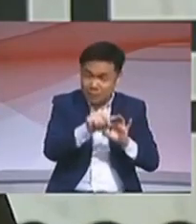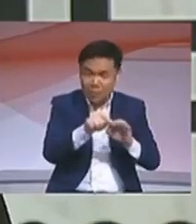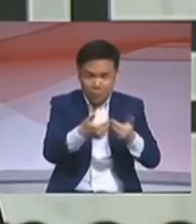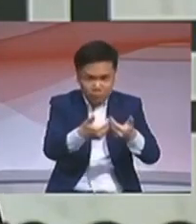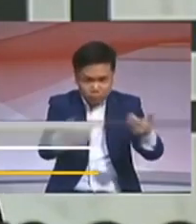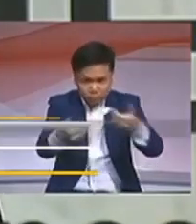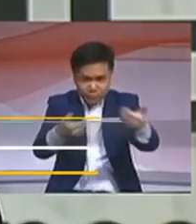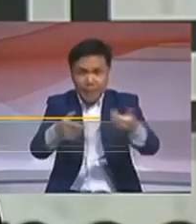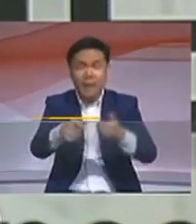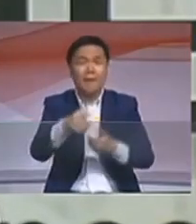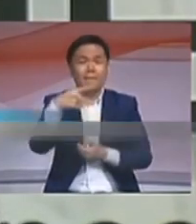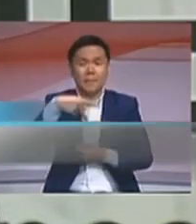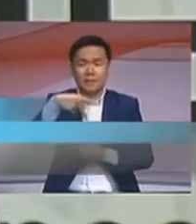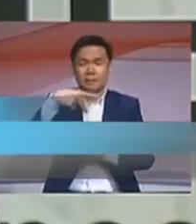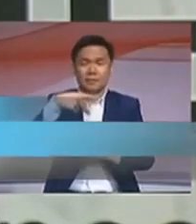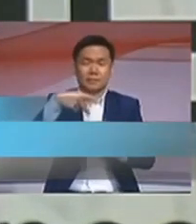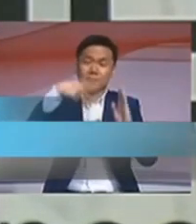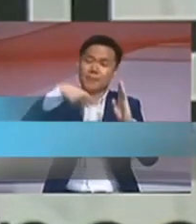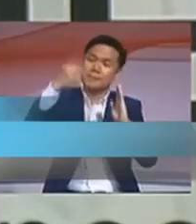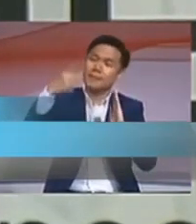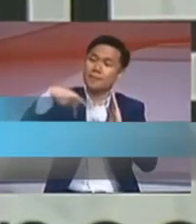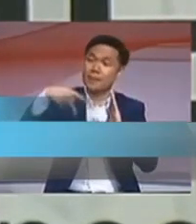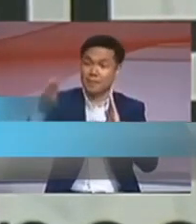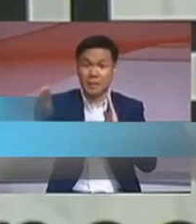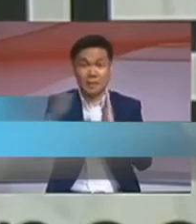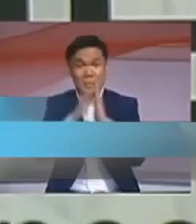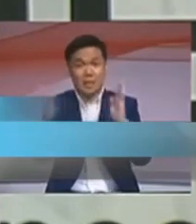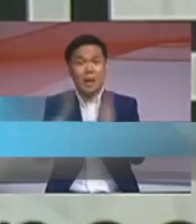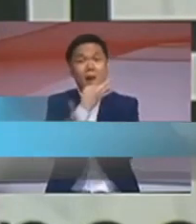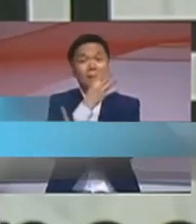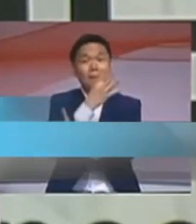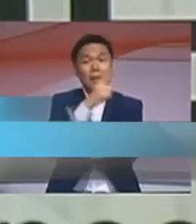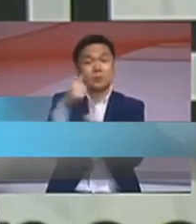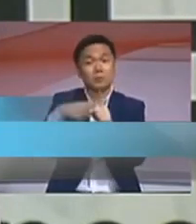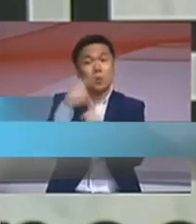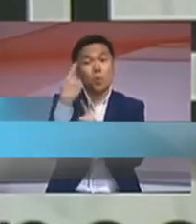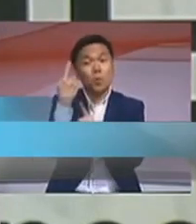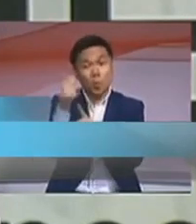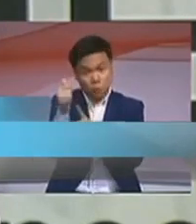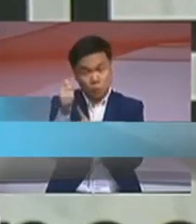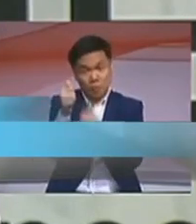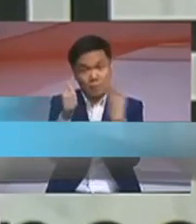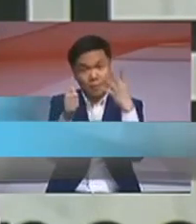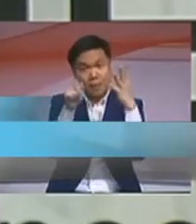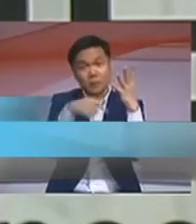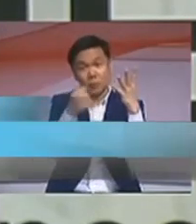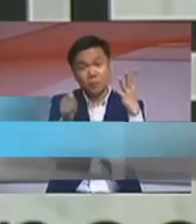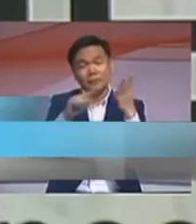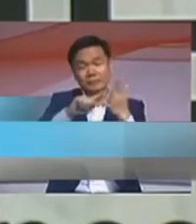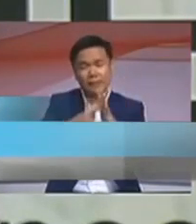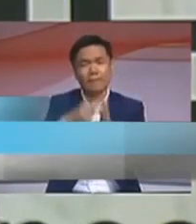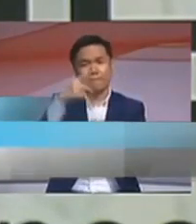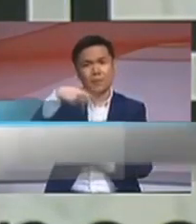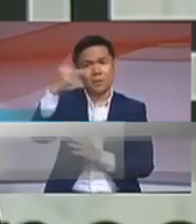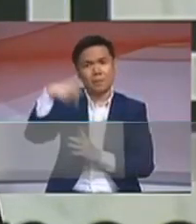Kita dah jalankan PKPB dah daripada 14 Oktober hingga kini. Jadi kita rasa